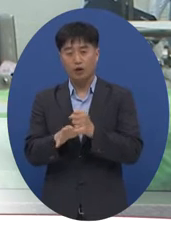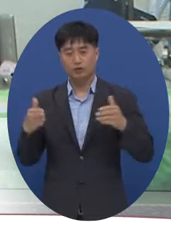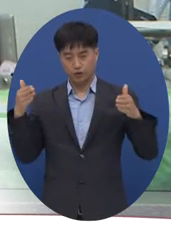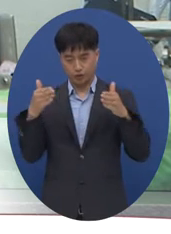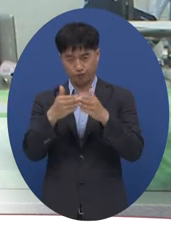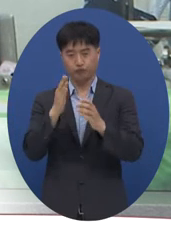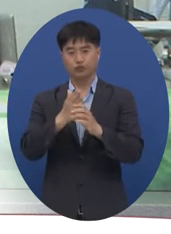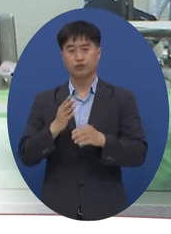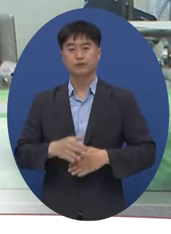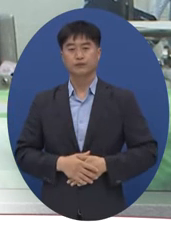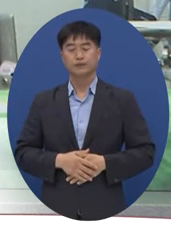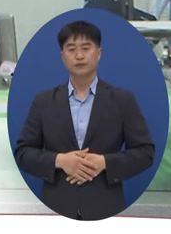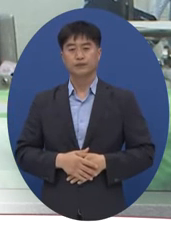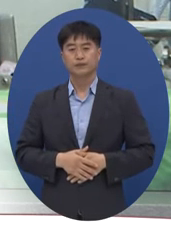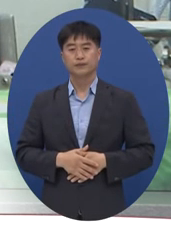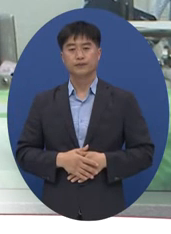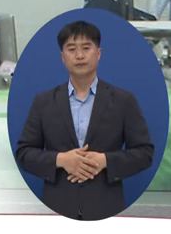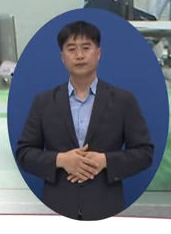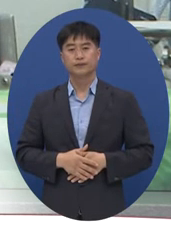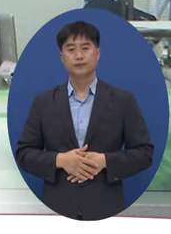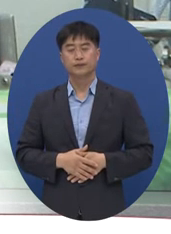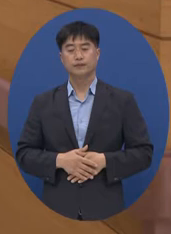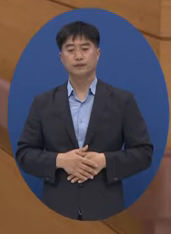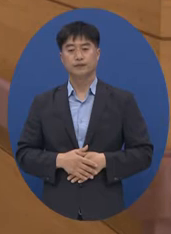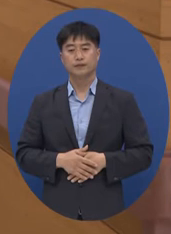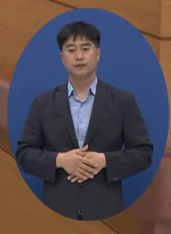주목됩니다. 보도에 한선지 기자입니다.